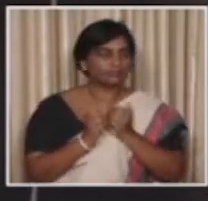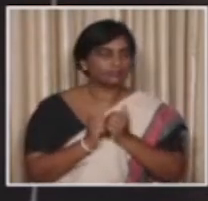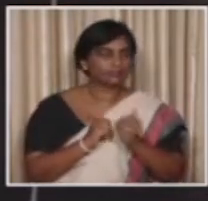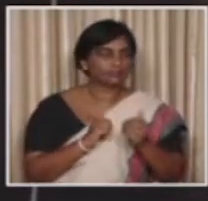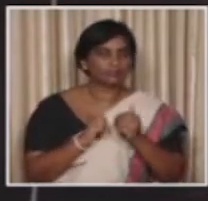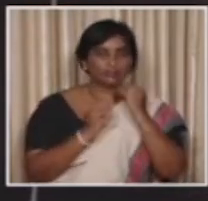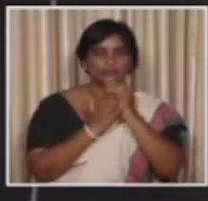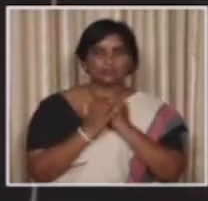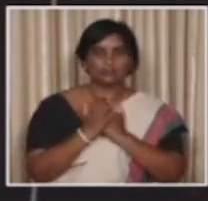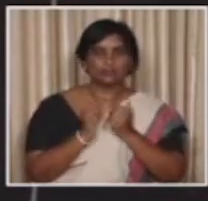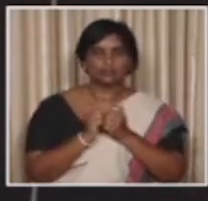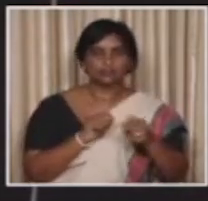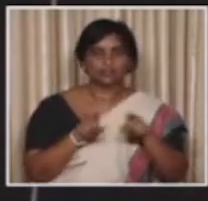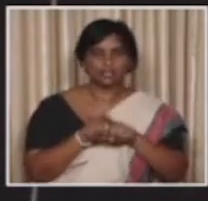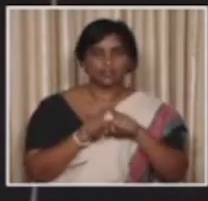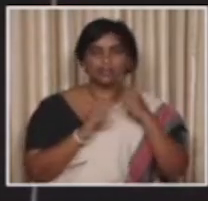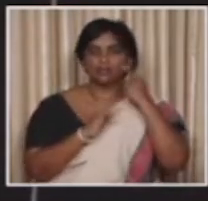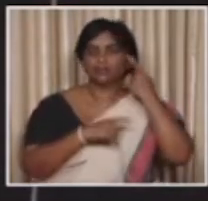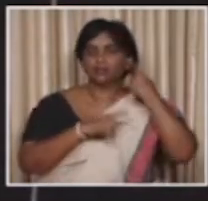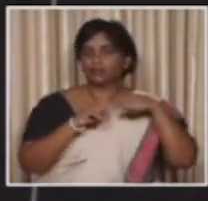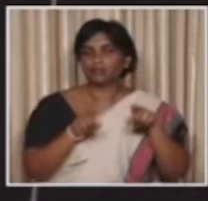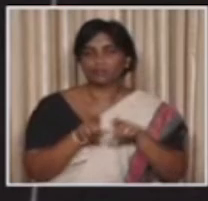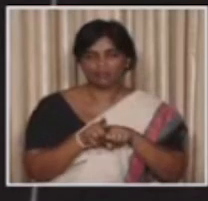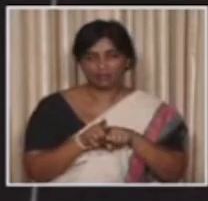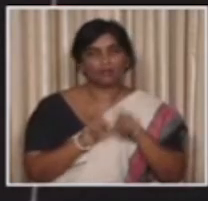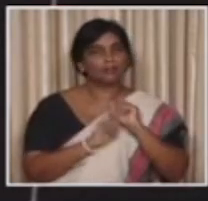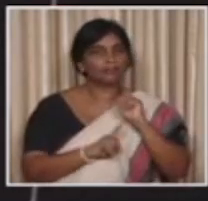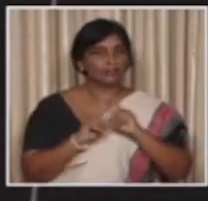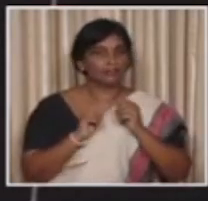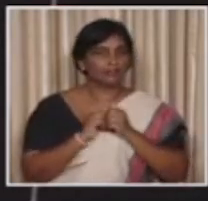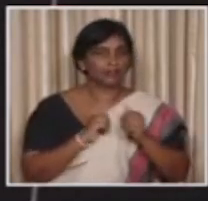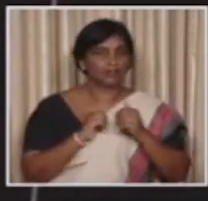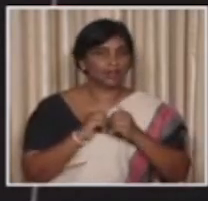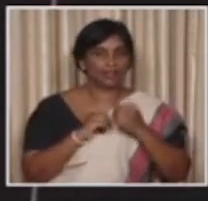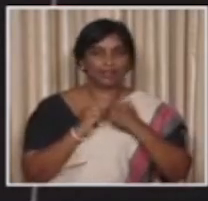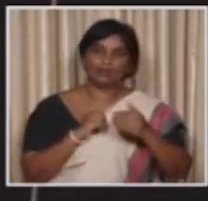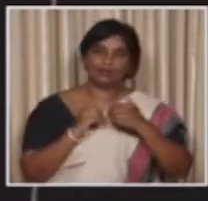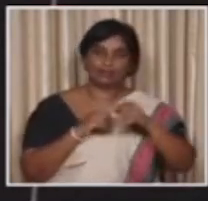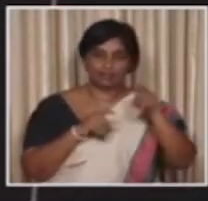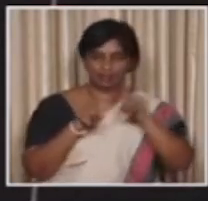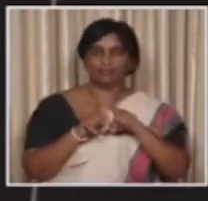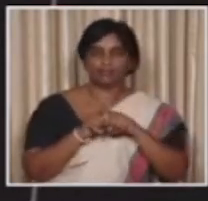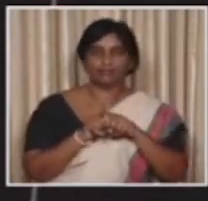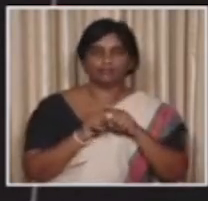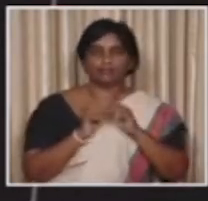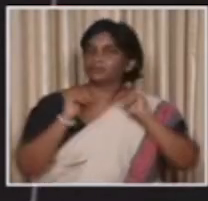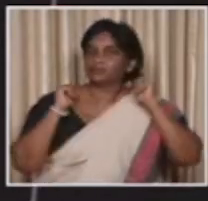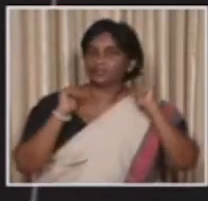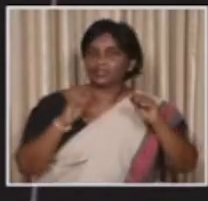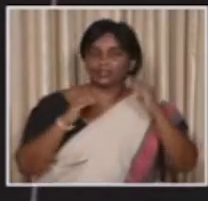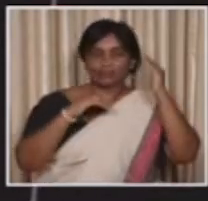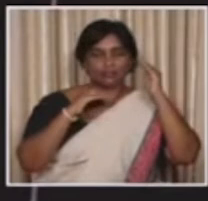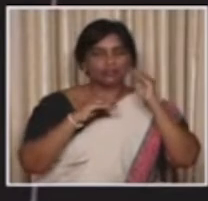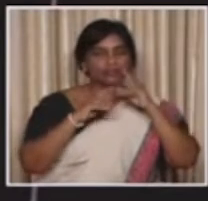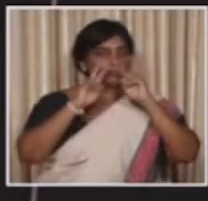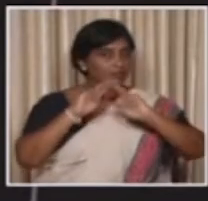අධ්‍යයනය කරපු දෙකක් තිබ්බා. ඒගොල්ලන්ගේ රිසර්ච් යුනිට් එක අපි පාර්ලිමේන්තුවේ ඉතාම සාර්ථක